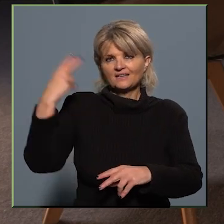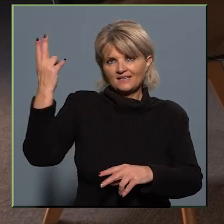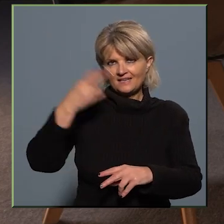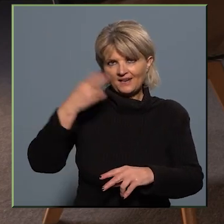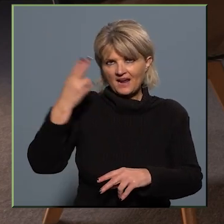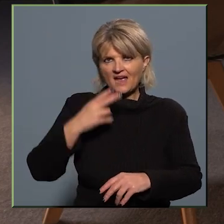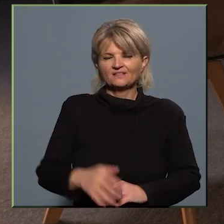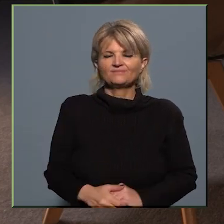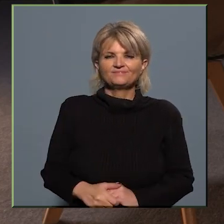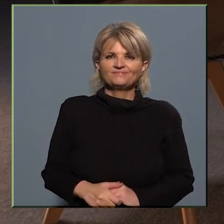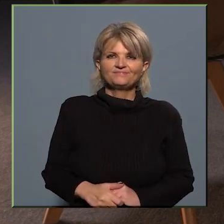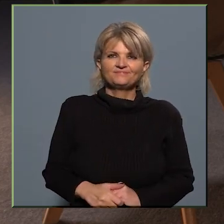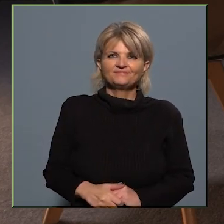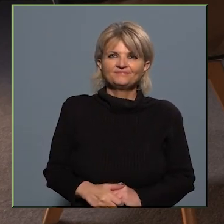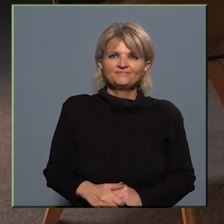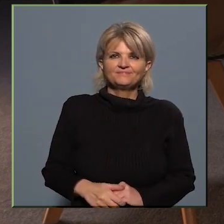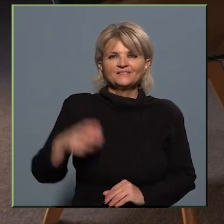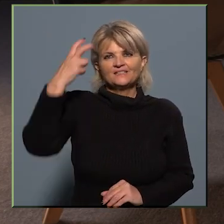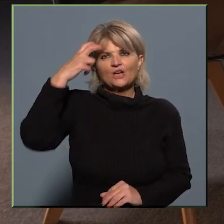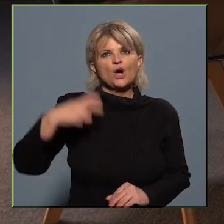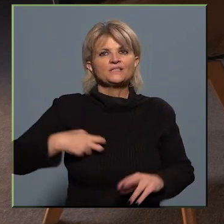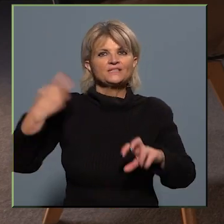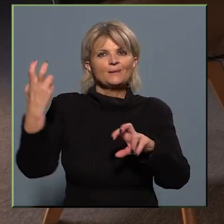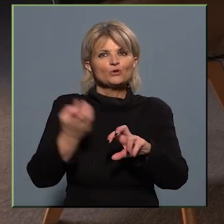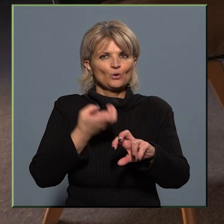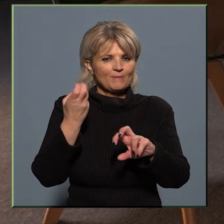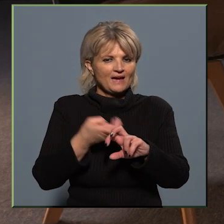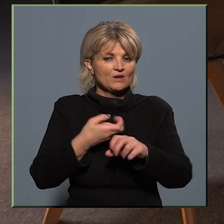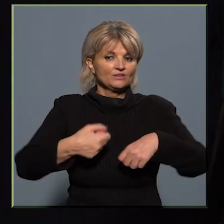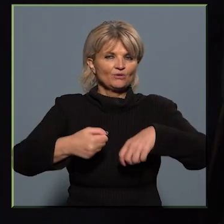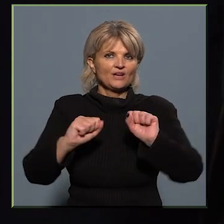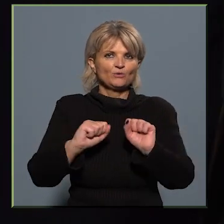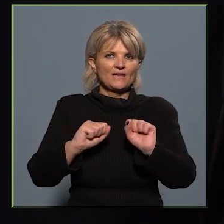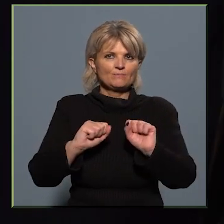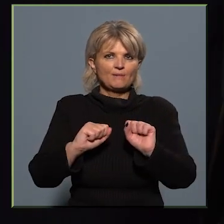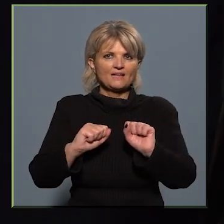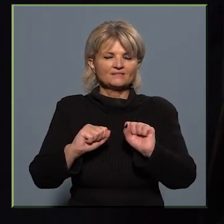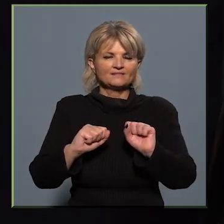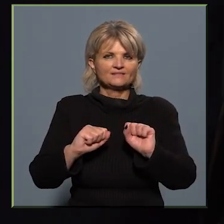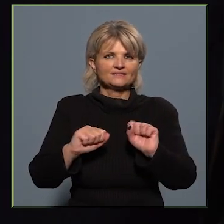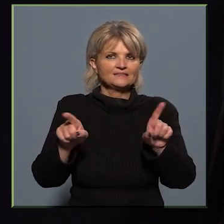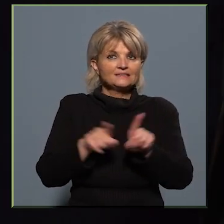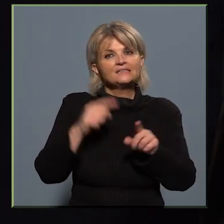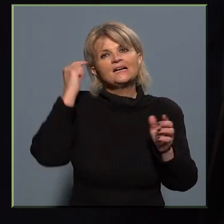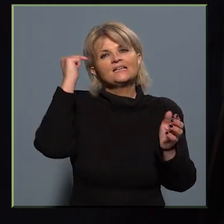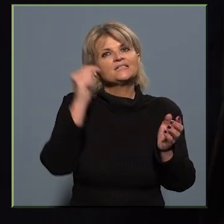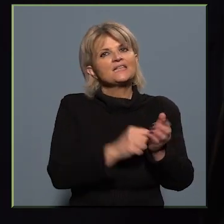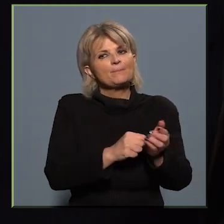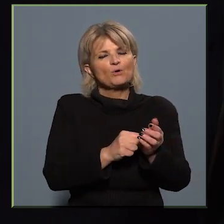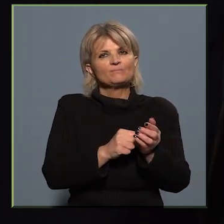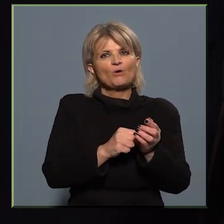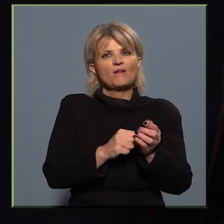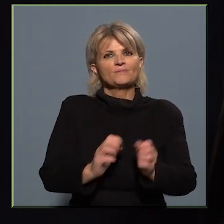híreket, és azt hiszem, hogy Kőbánya tulajdonképpen ilyen szempontból